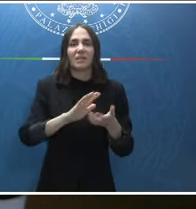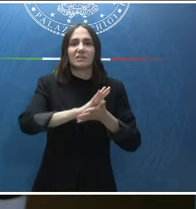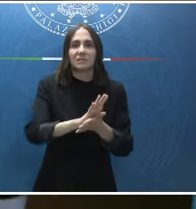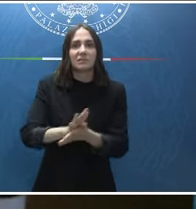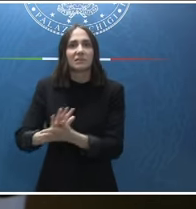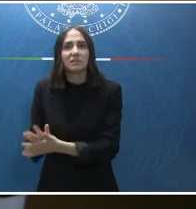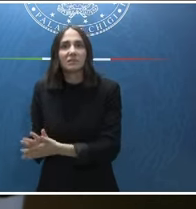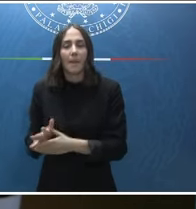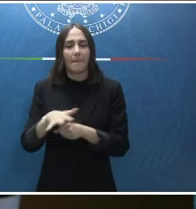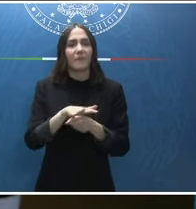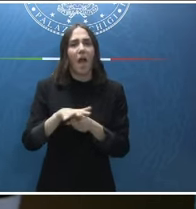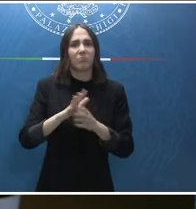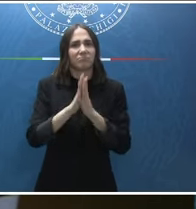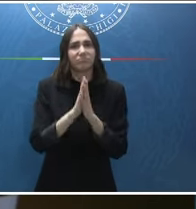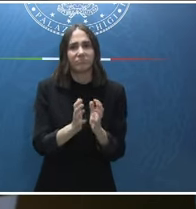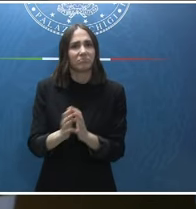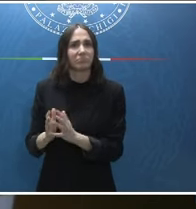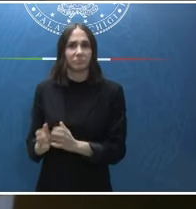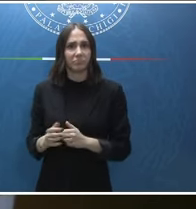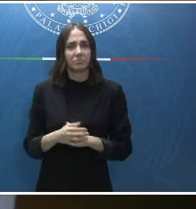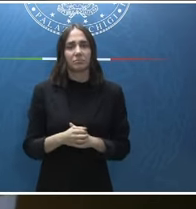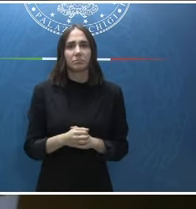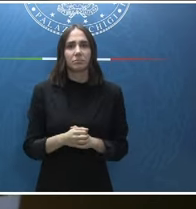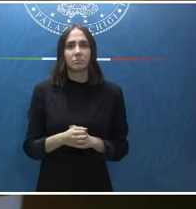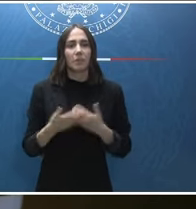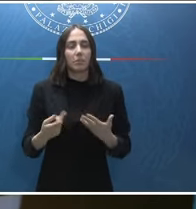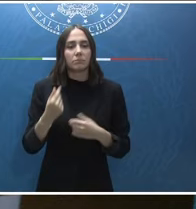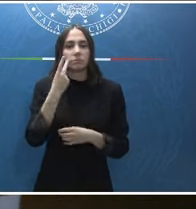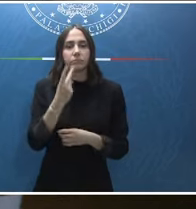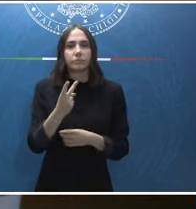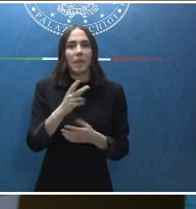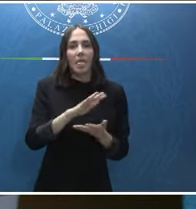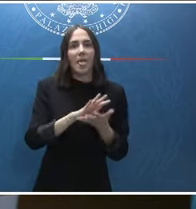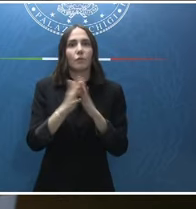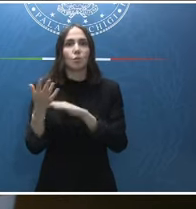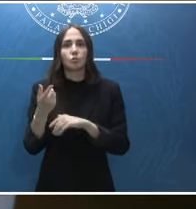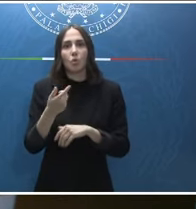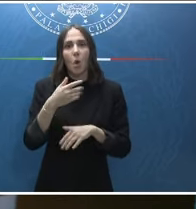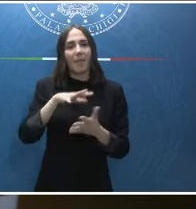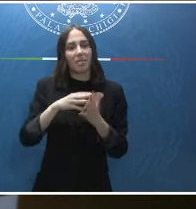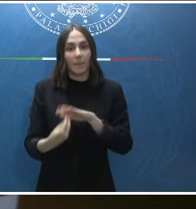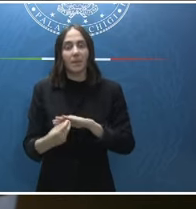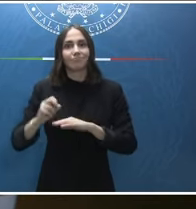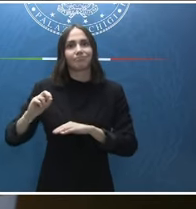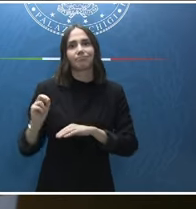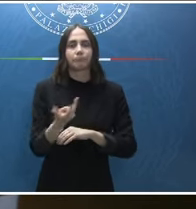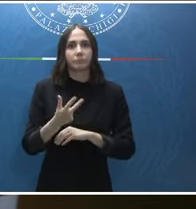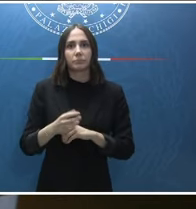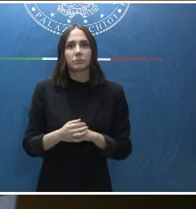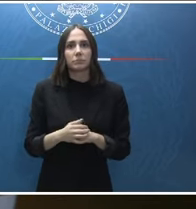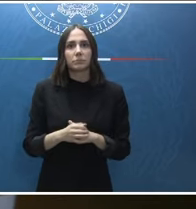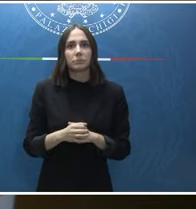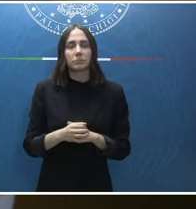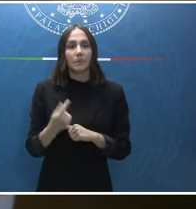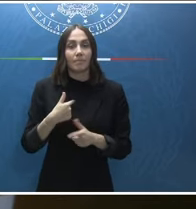famiglie. Inoltre stiamo assistendo ad una pericolosa evoluzione delle dipendenze molto veloce, ed è